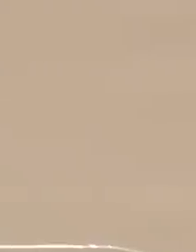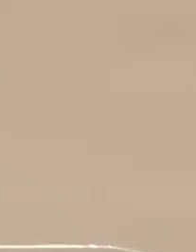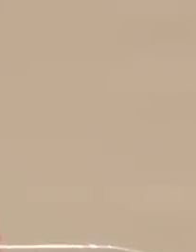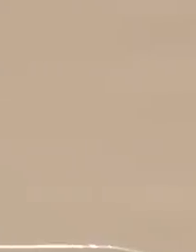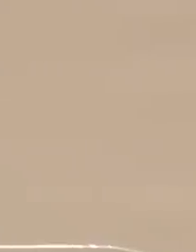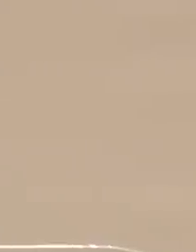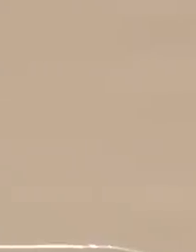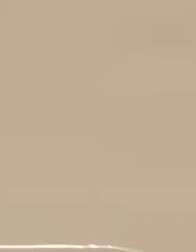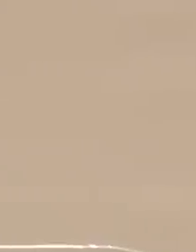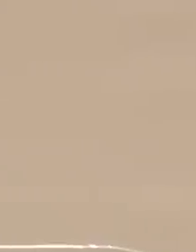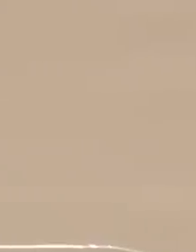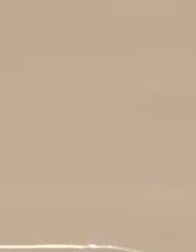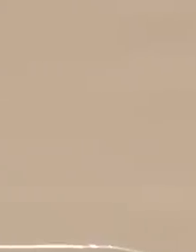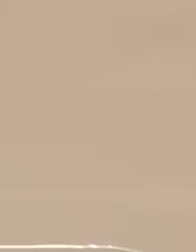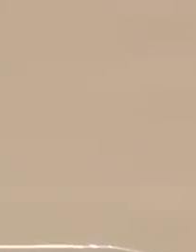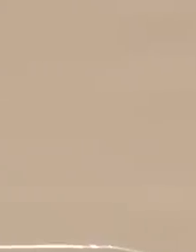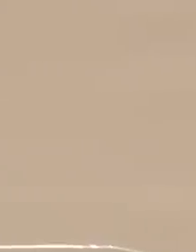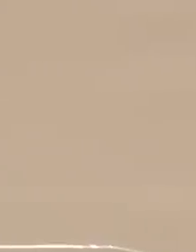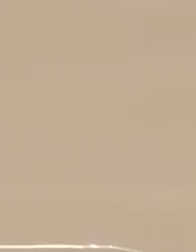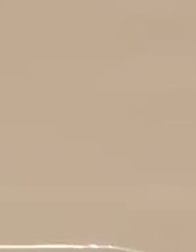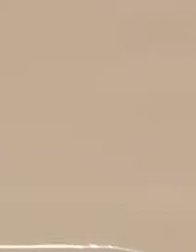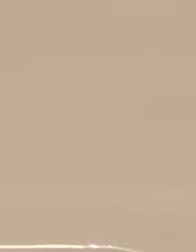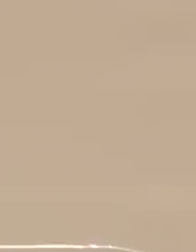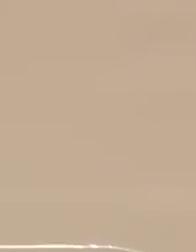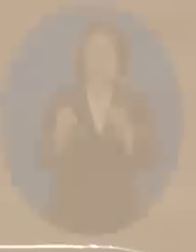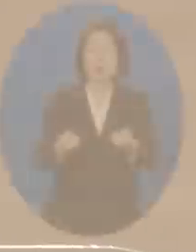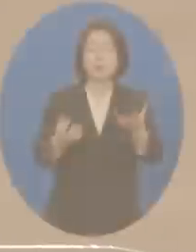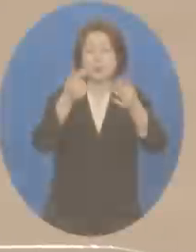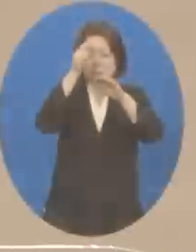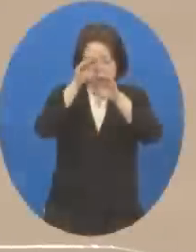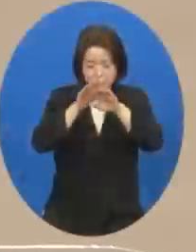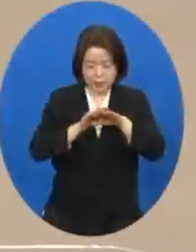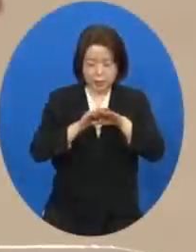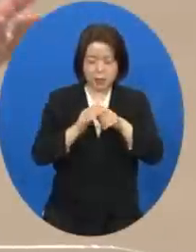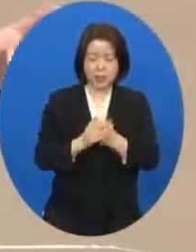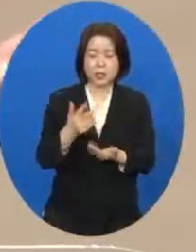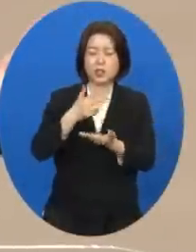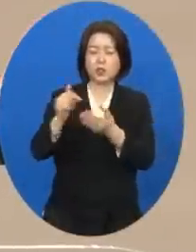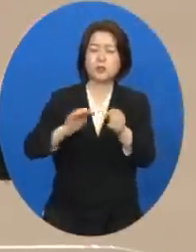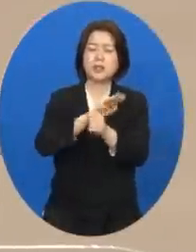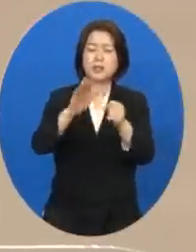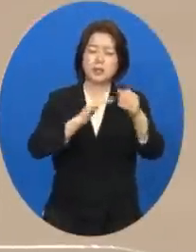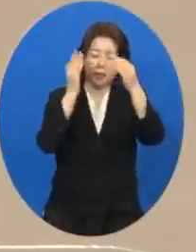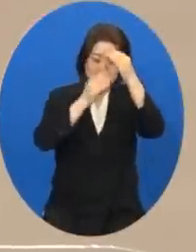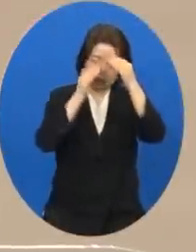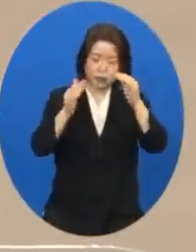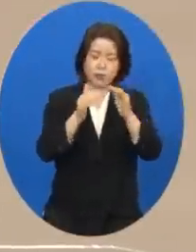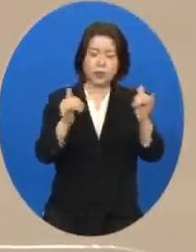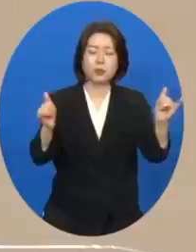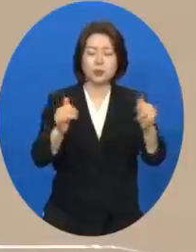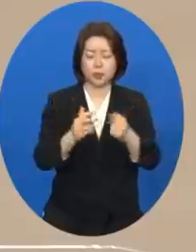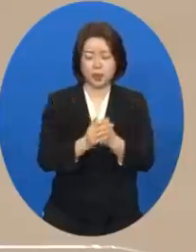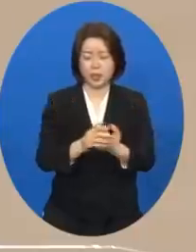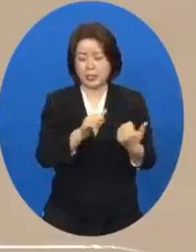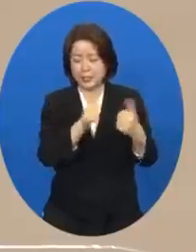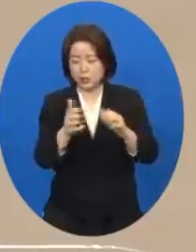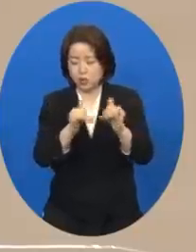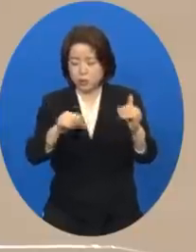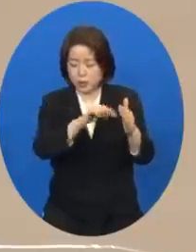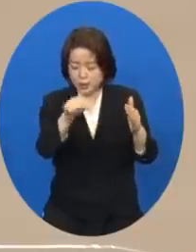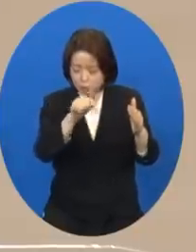아버지 하나님 오늘 부 활 절 예배 주의사랑 1의 성도들이 죽은 자들